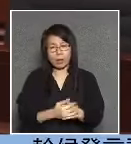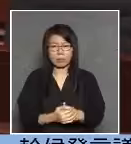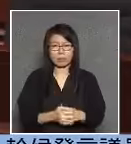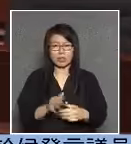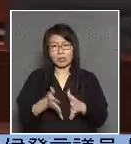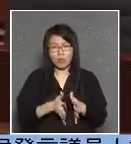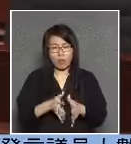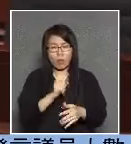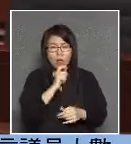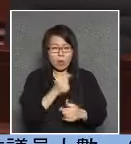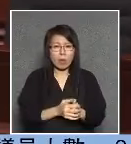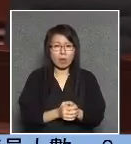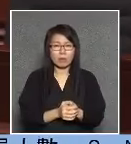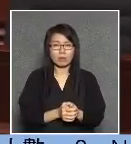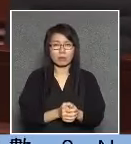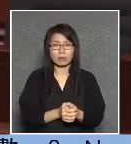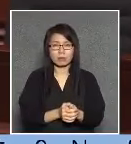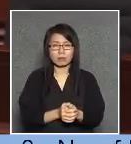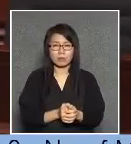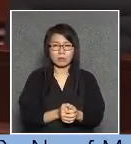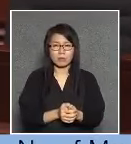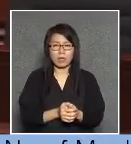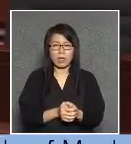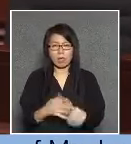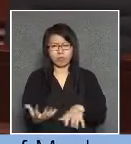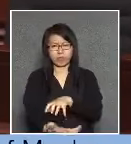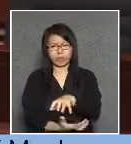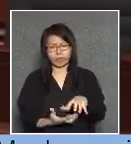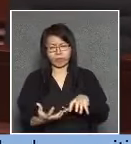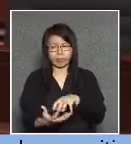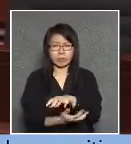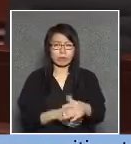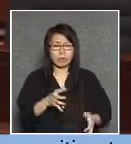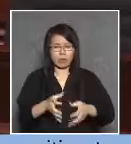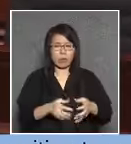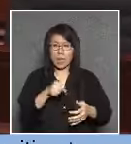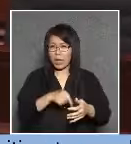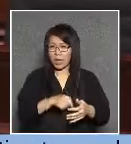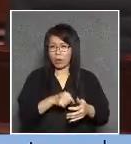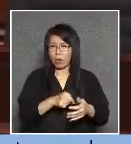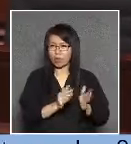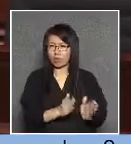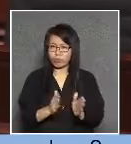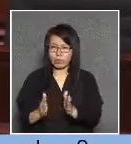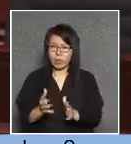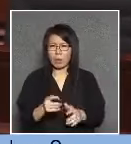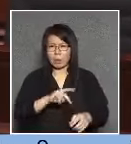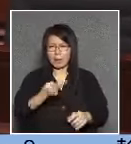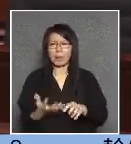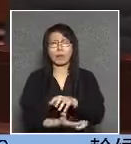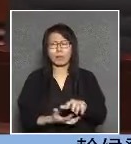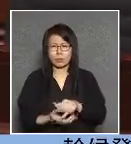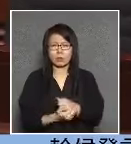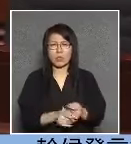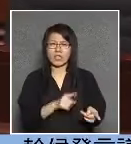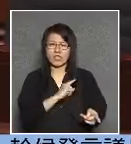手，只會係搞亂呢一個咁嘅議事堂嘅秩序。佢哋只講立